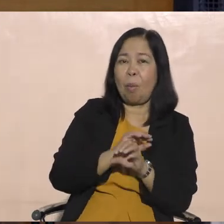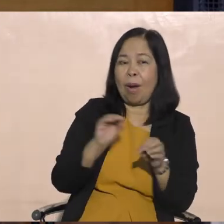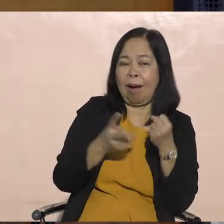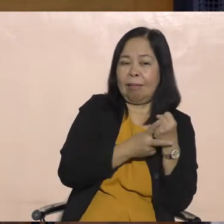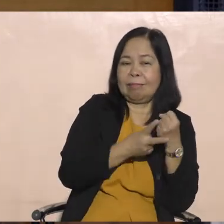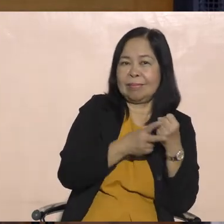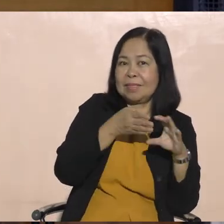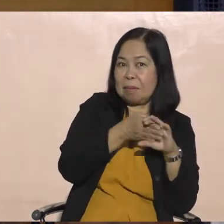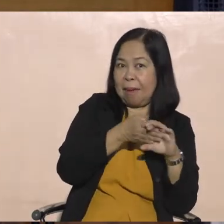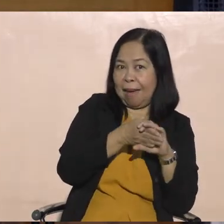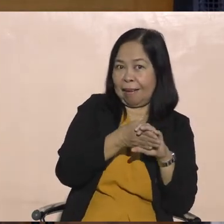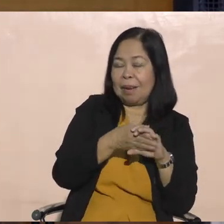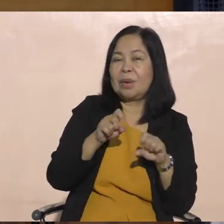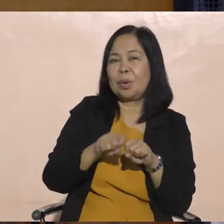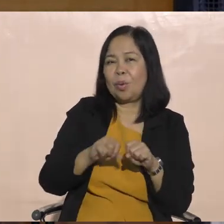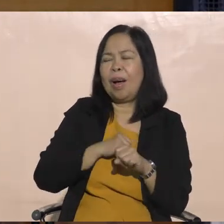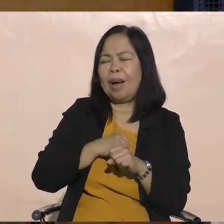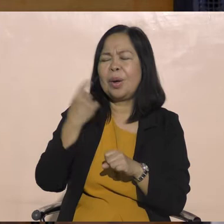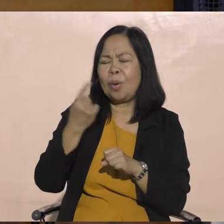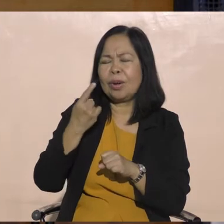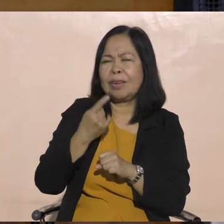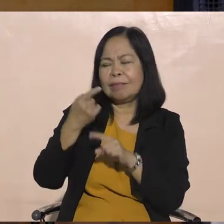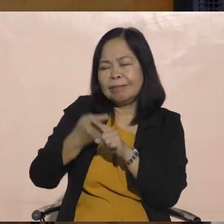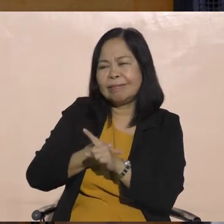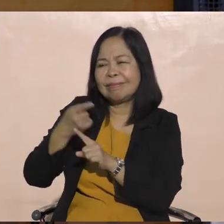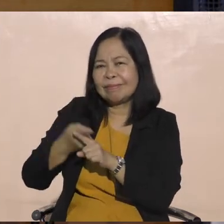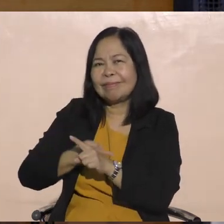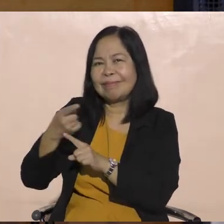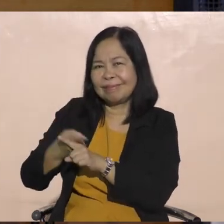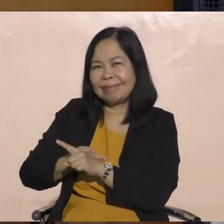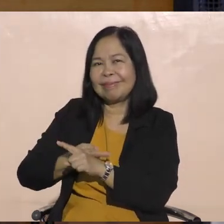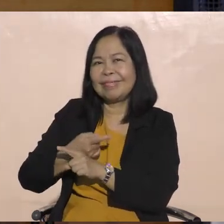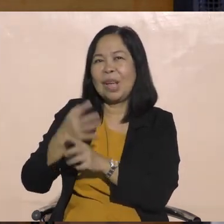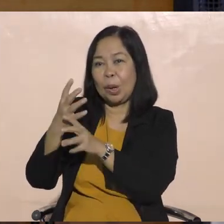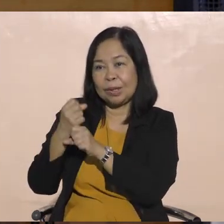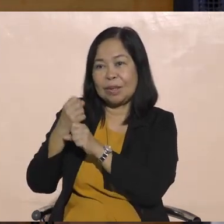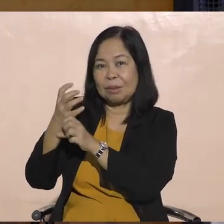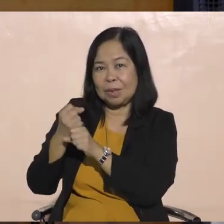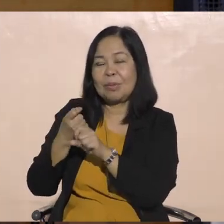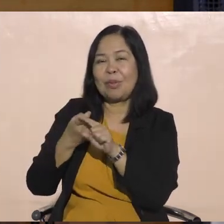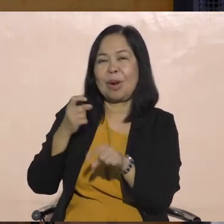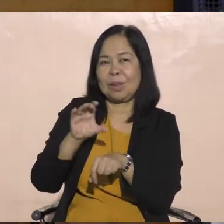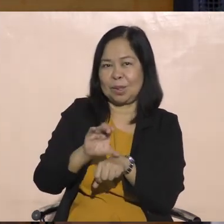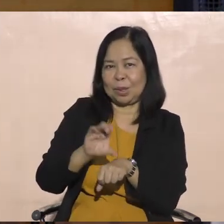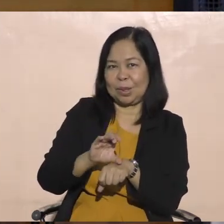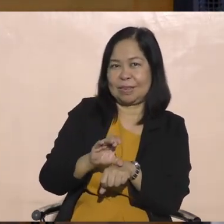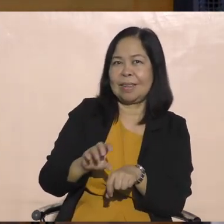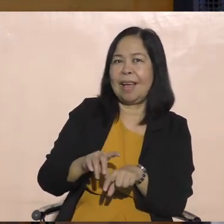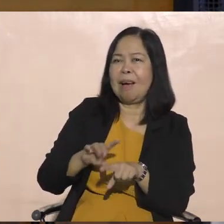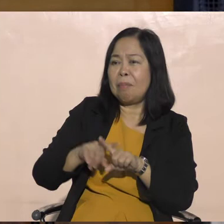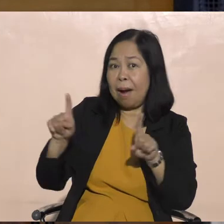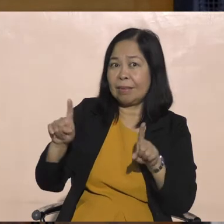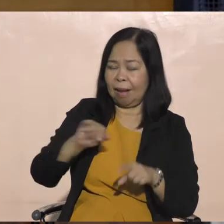ang ako rang gisaligan nga, ang akong madawat din sa church nga allowance, mga kaigsunan. Imagine that. And then we decided to